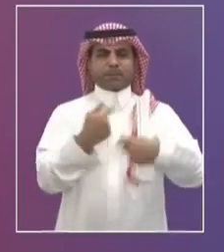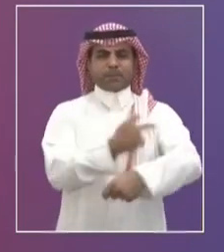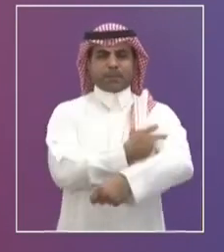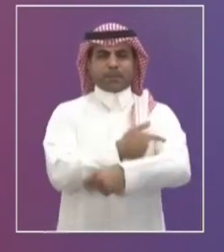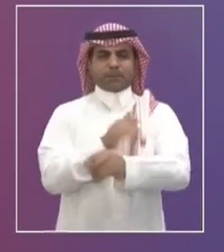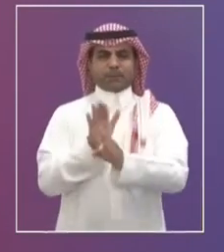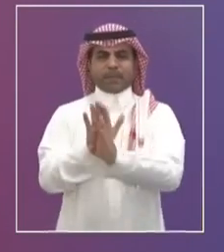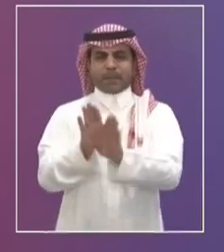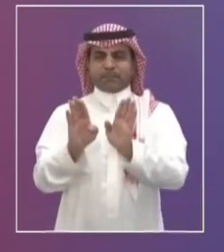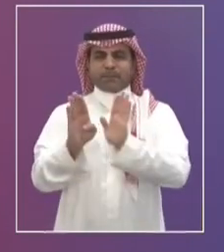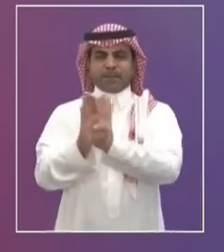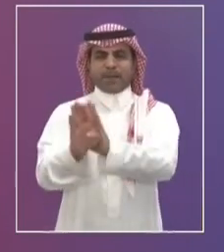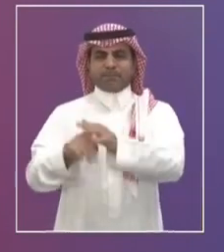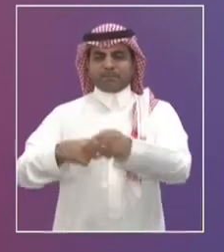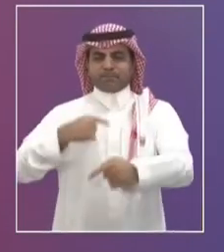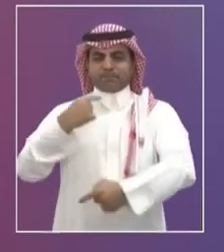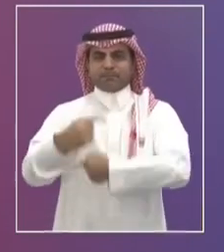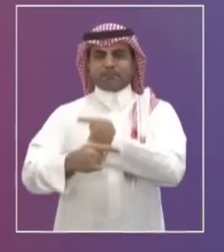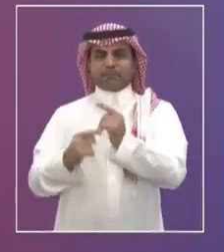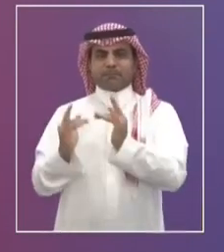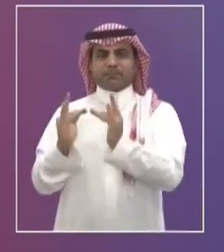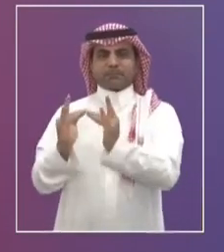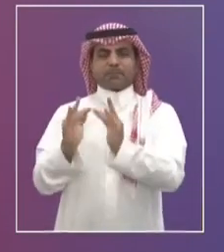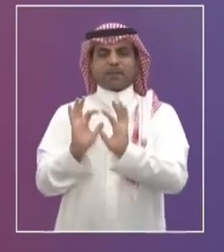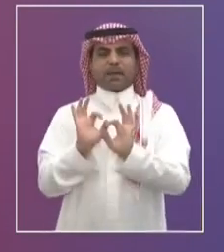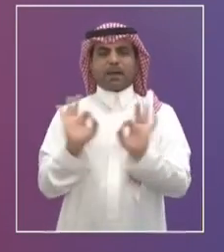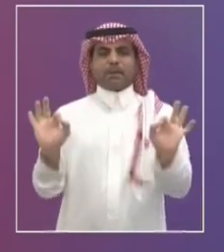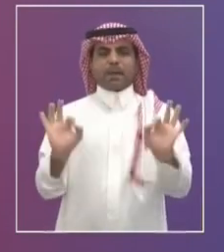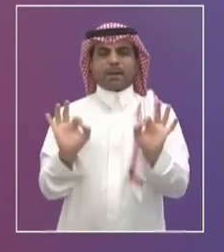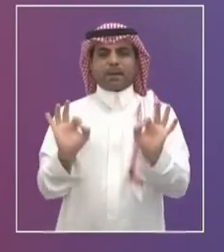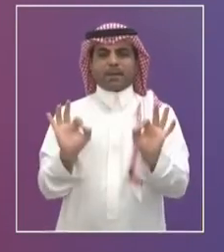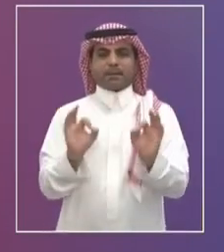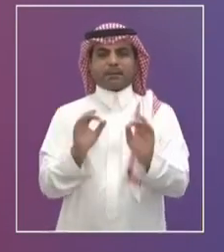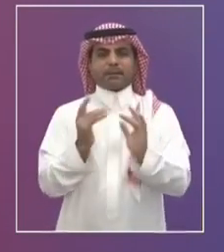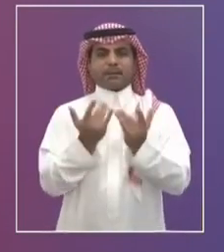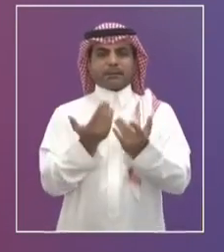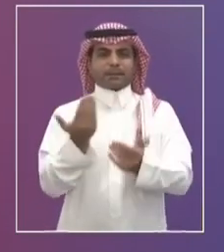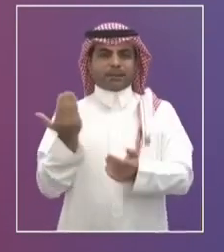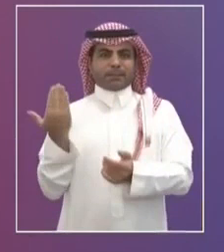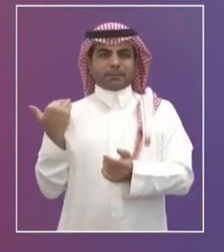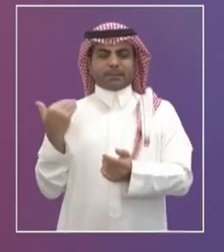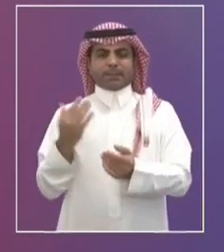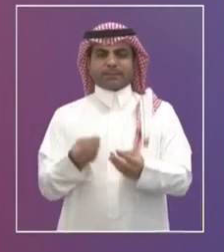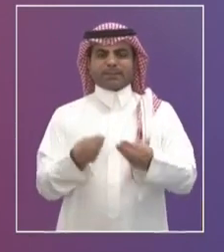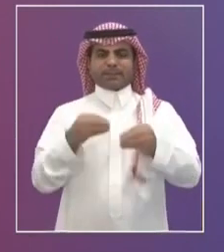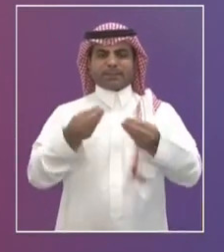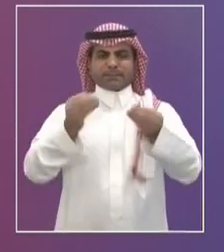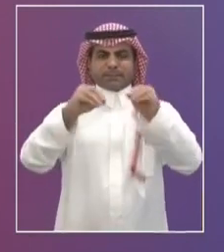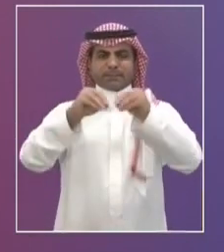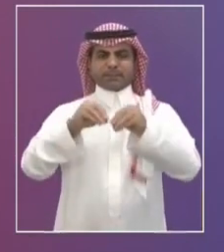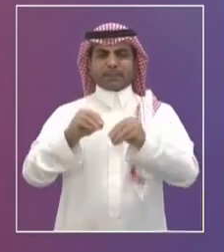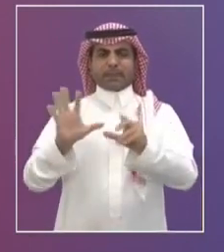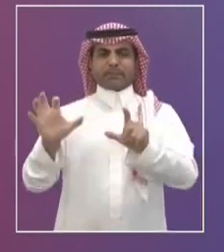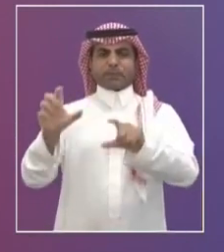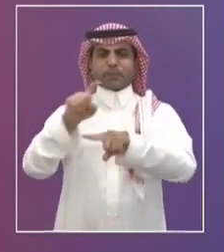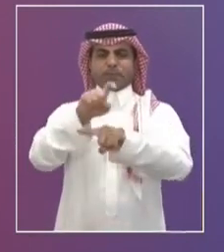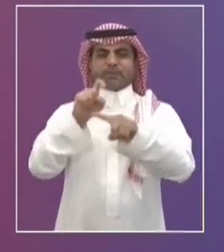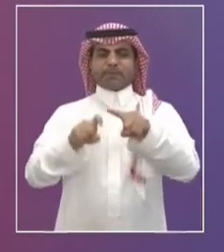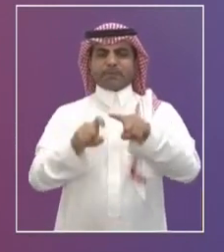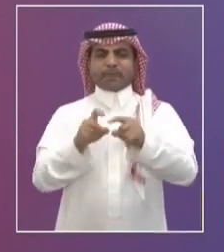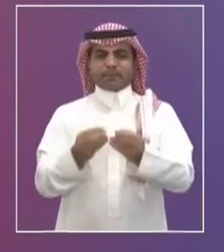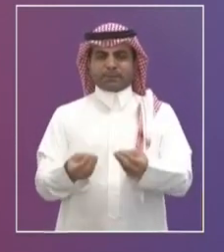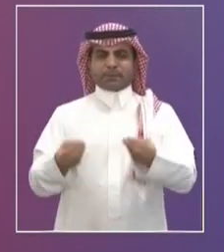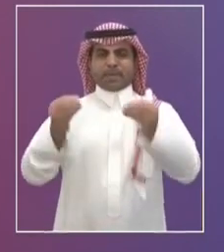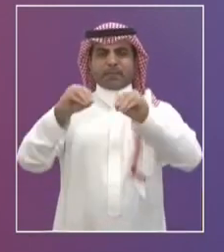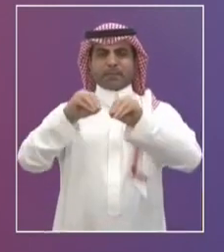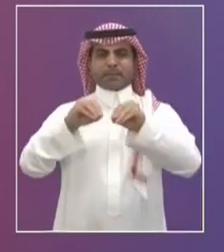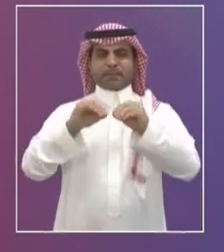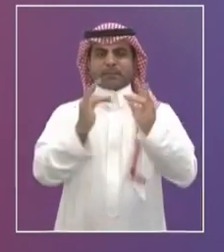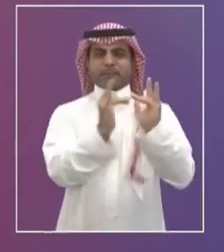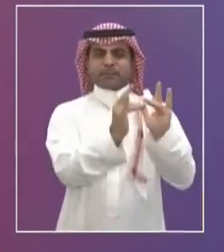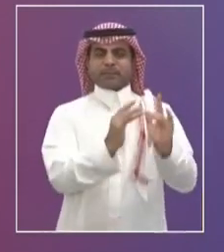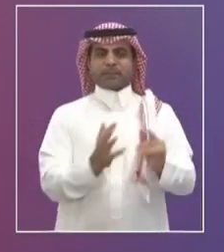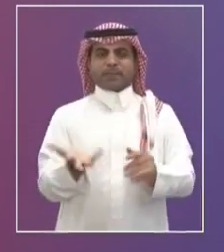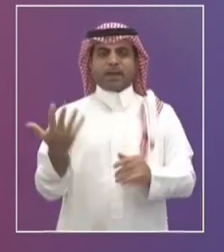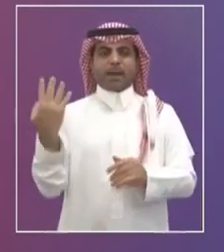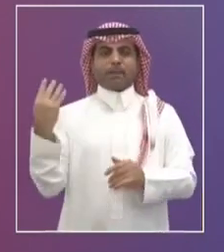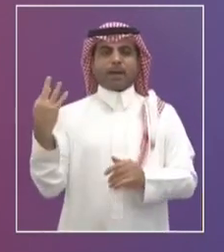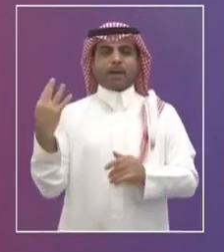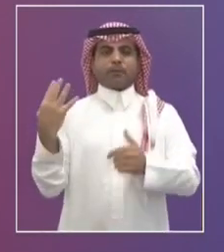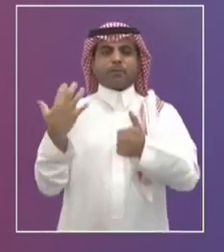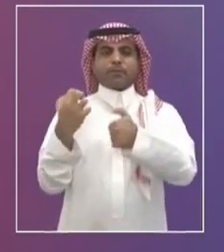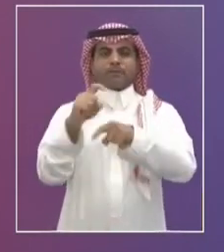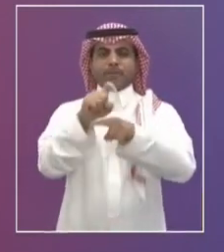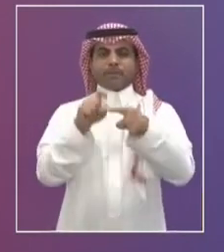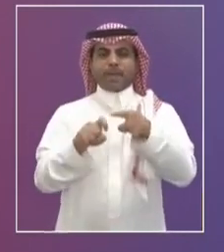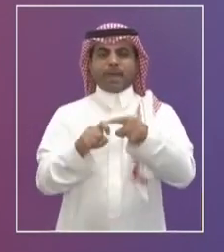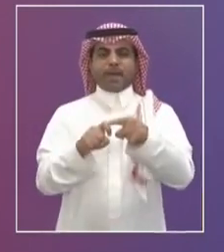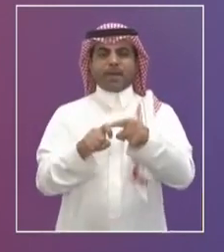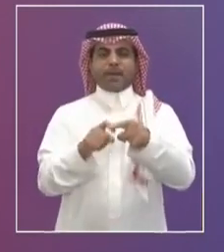المملكة العربية السعودية، كانت نسبة التعامل في الفترة الماضية بنسب 75% في جدة، 64% في